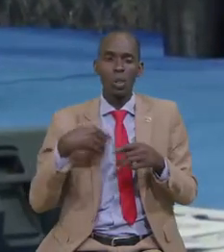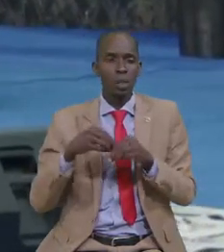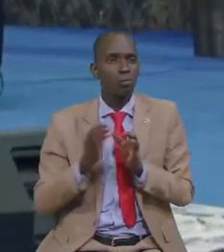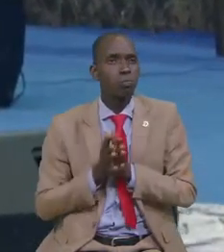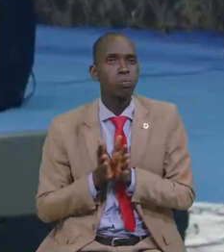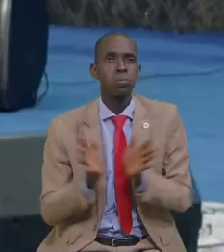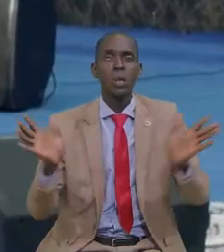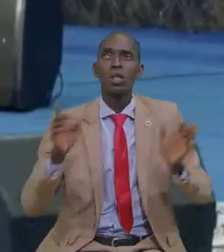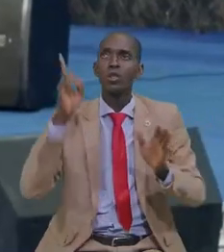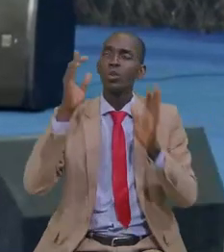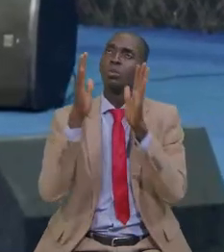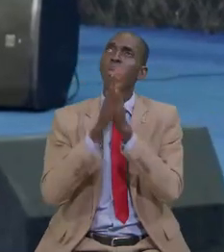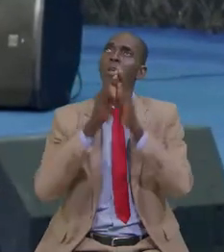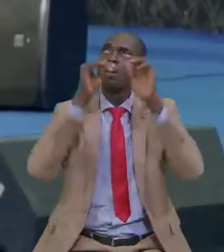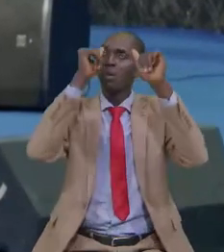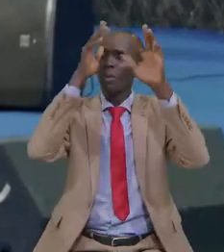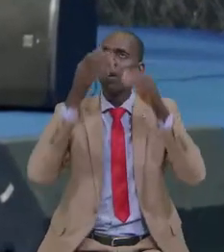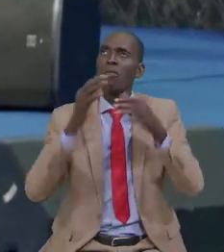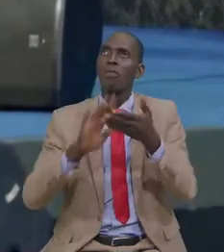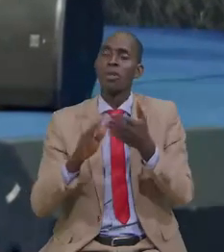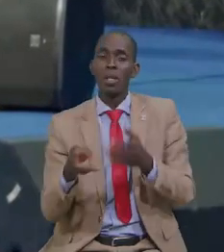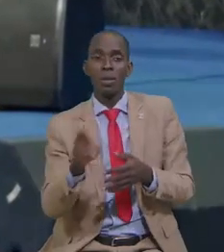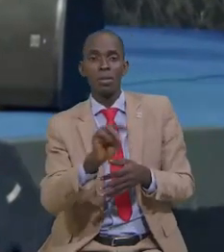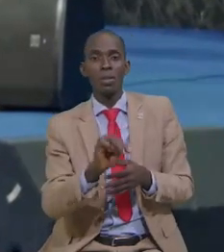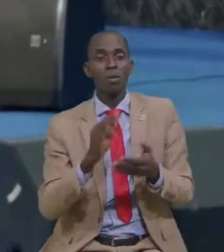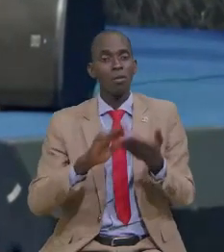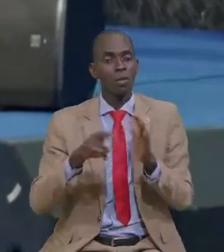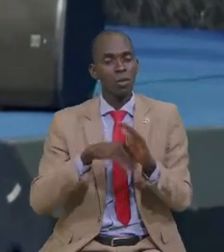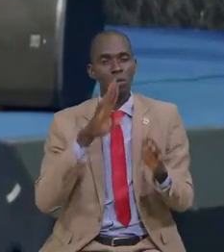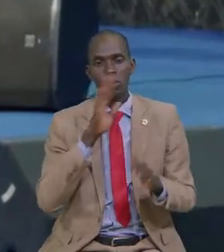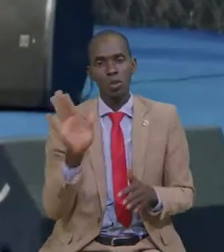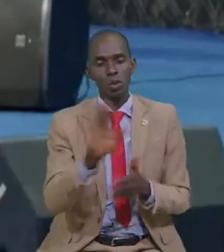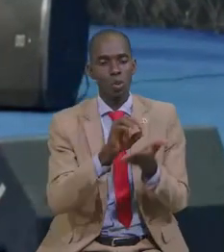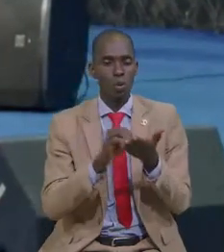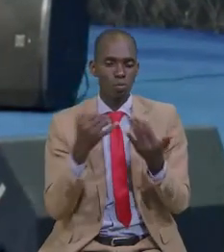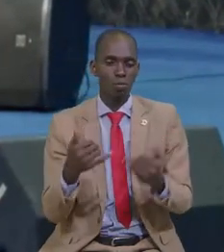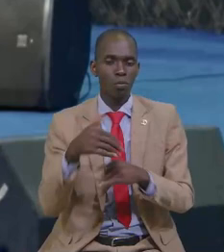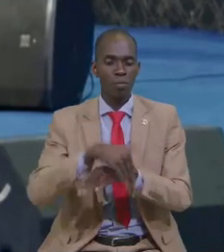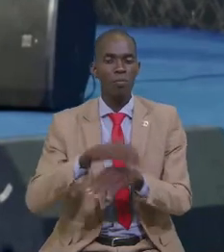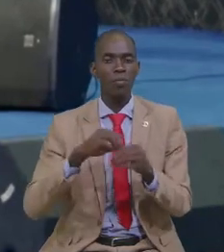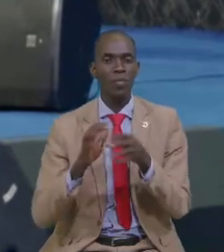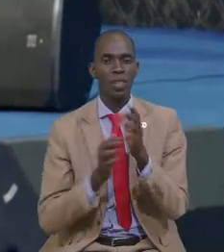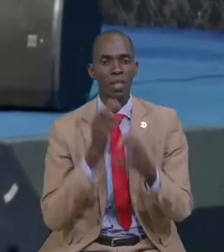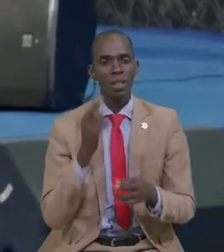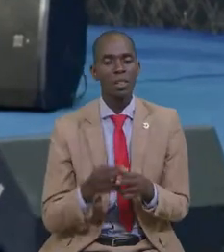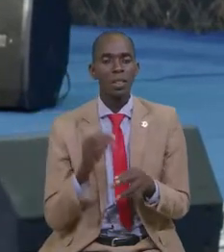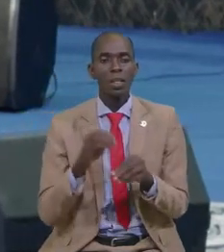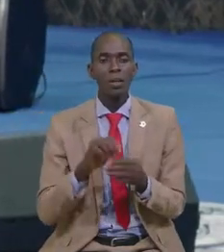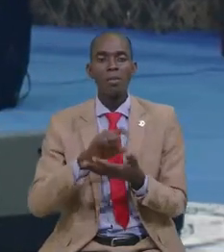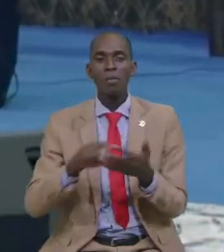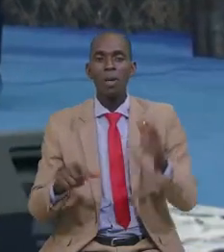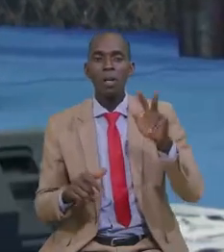en public. Tu as dit, paix, pardonne-leur. Le pardon sera à vous ce soir. Voilà le verset